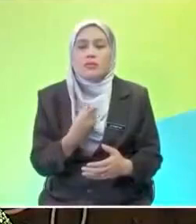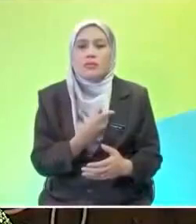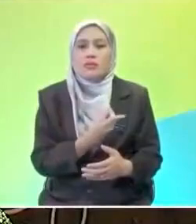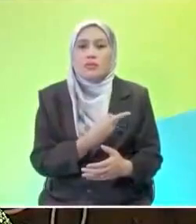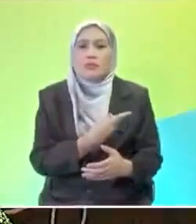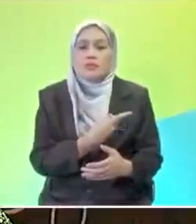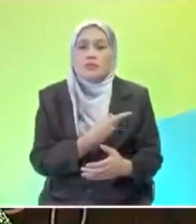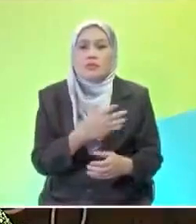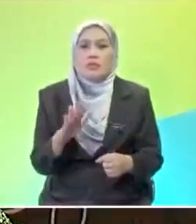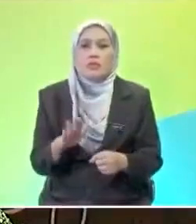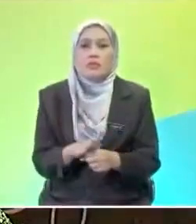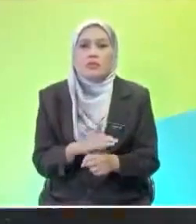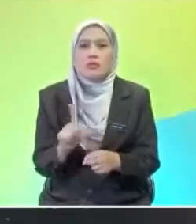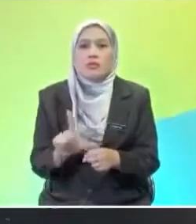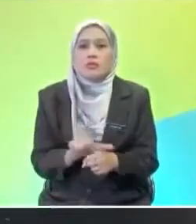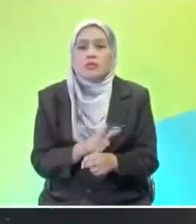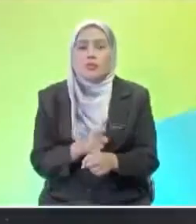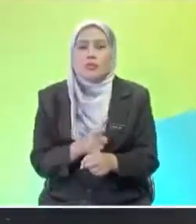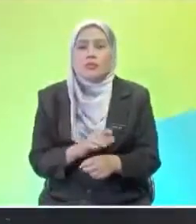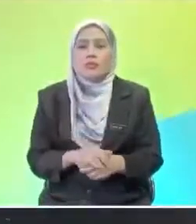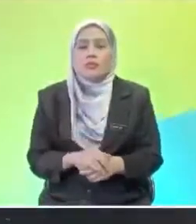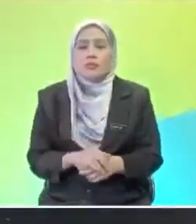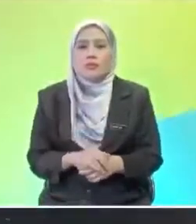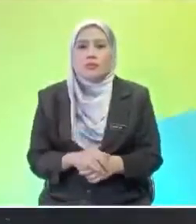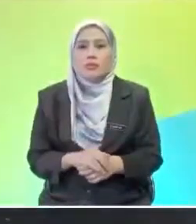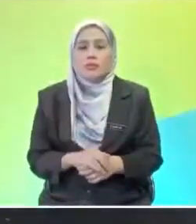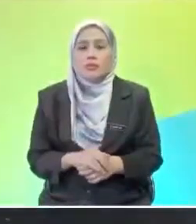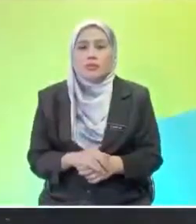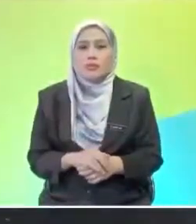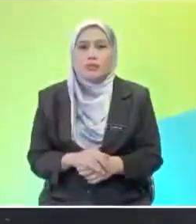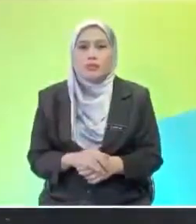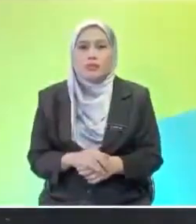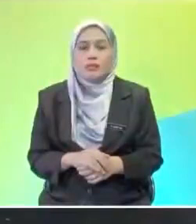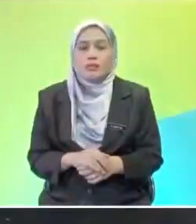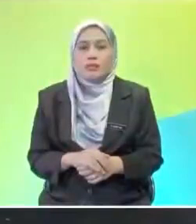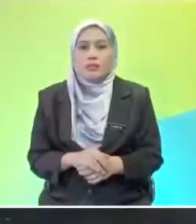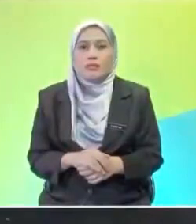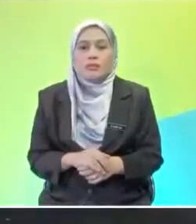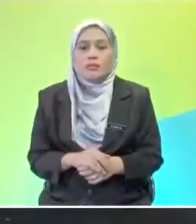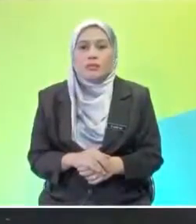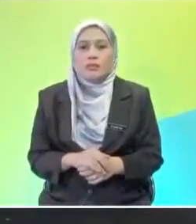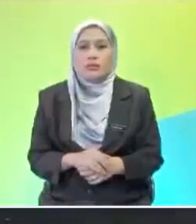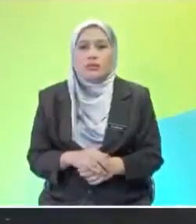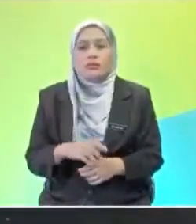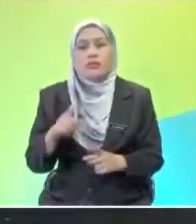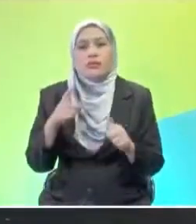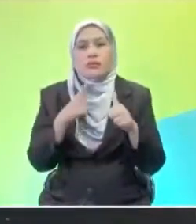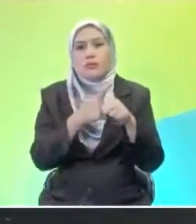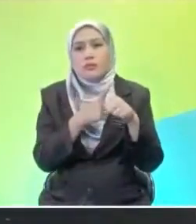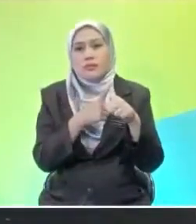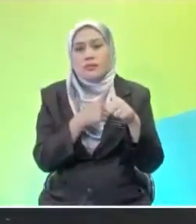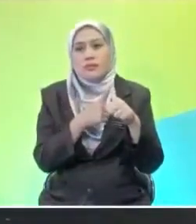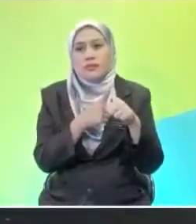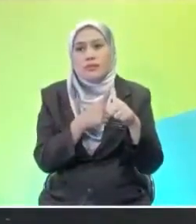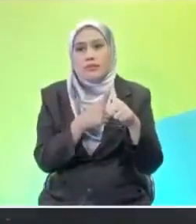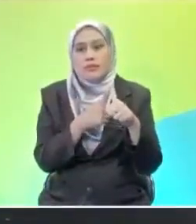tangan, sebutkan setiap satu maklumat yang kamu dapat daripada berita tadi. Pertama. Siapa